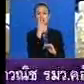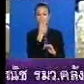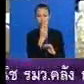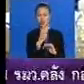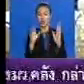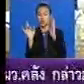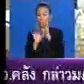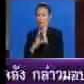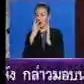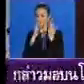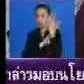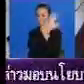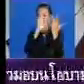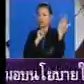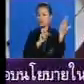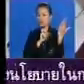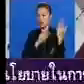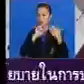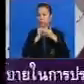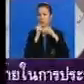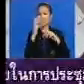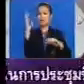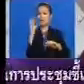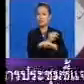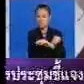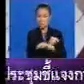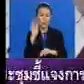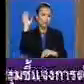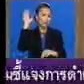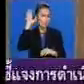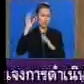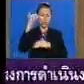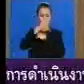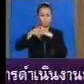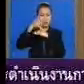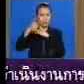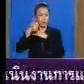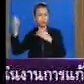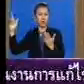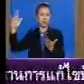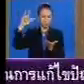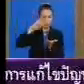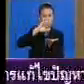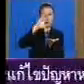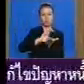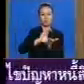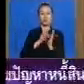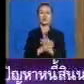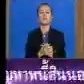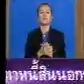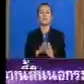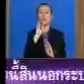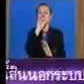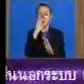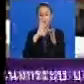ท้ายก็คือสถานการณ์ภายในประเทศทั้งปัญหาทางการเมืองและความเชื่อมั่นของนักลงทุนด้านนักวิชาการจากสถาบันบัณฑิต